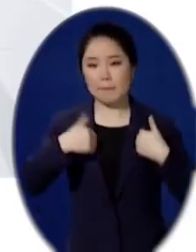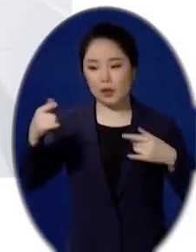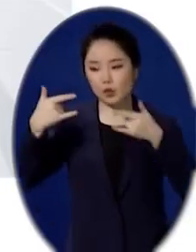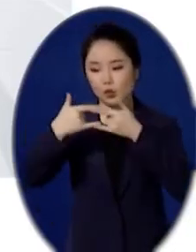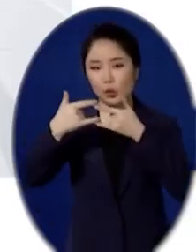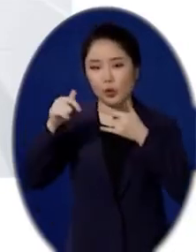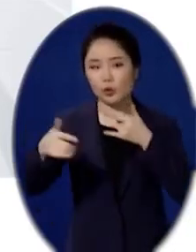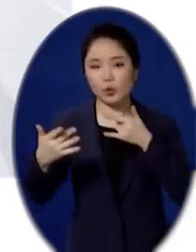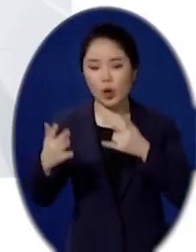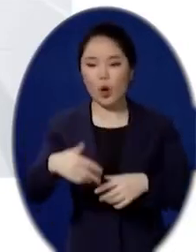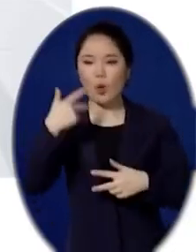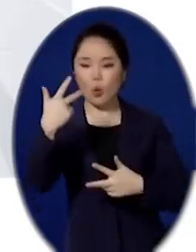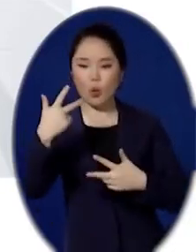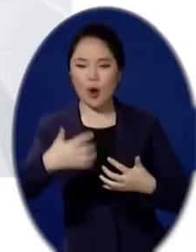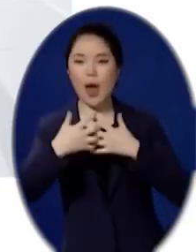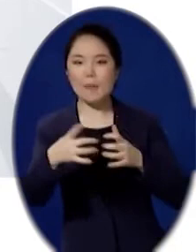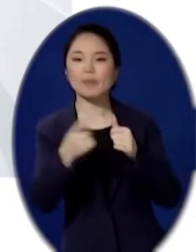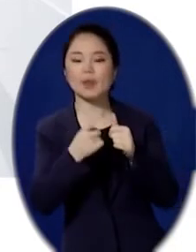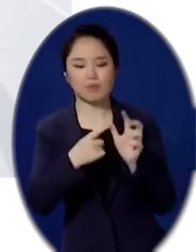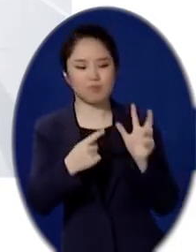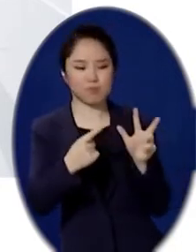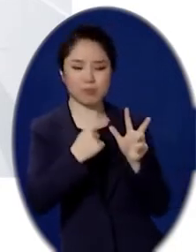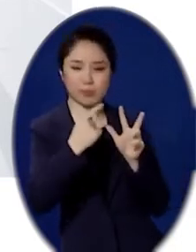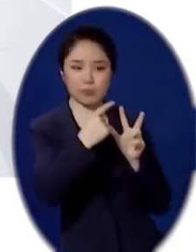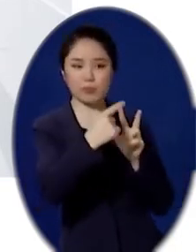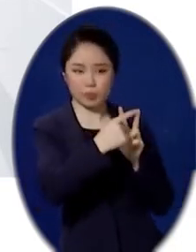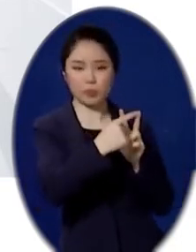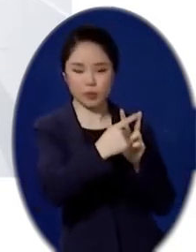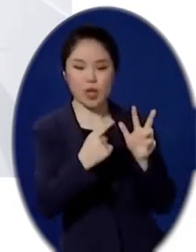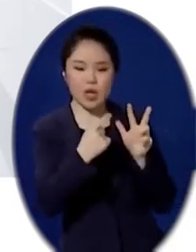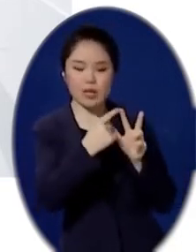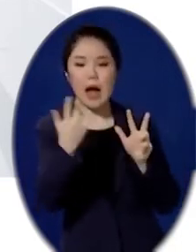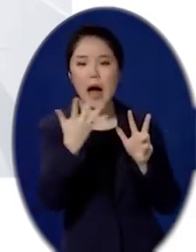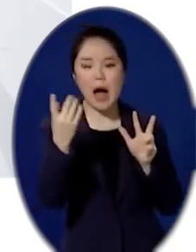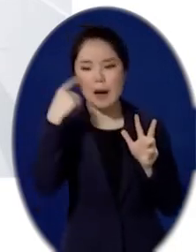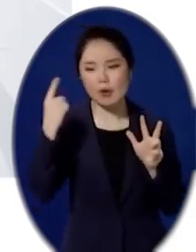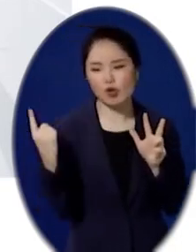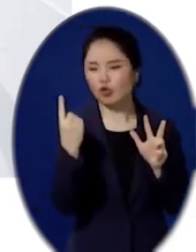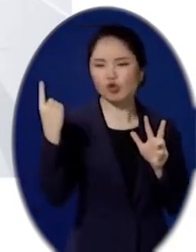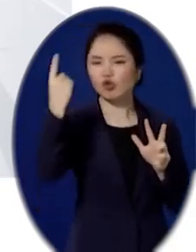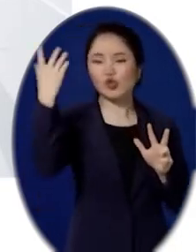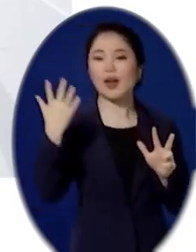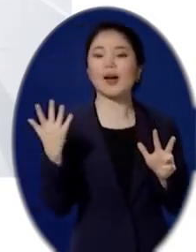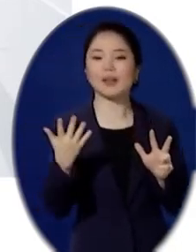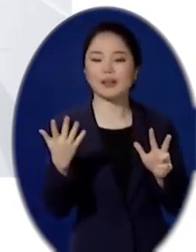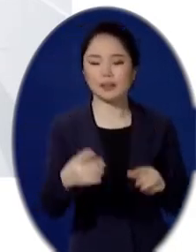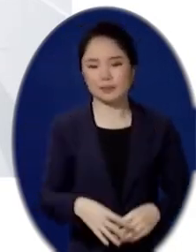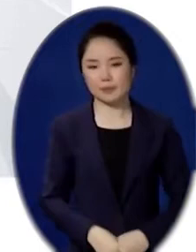дээр 3 амтны нэр харуулсан байна. Эдгээр амттаас аль нь хамгийн өндөр юм бол?